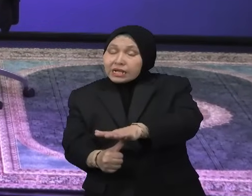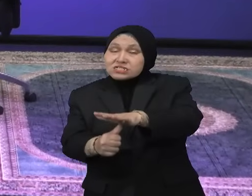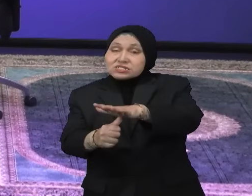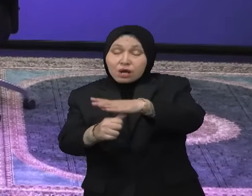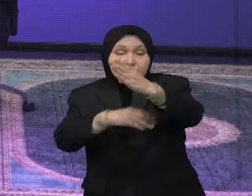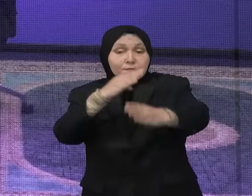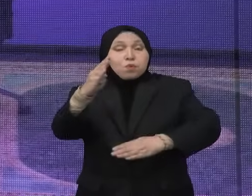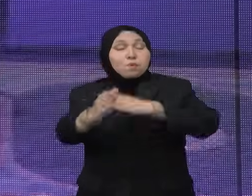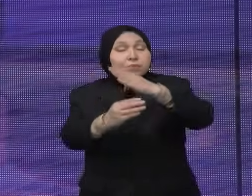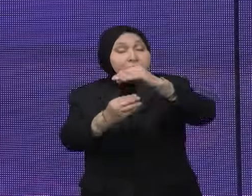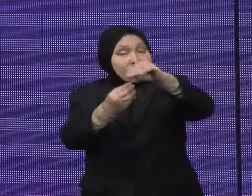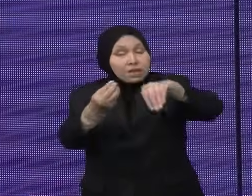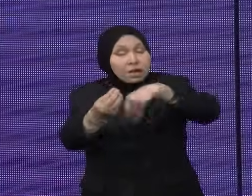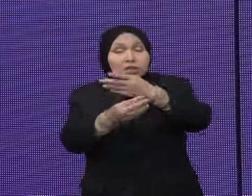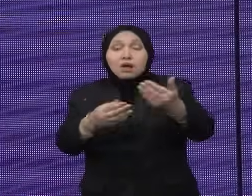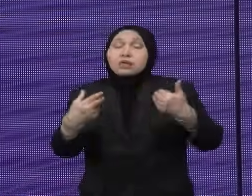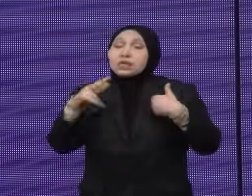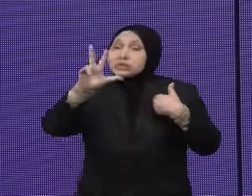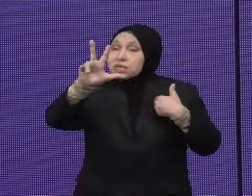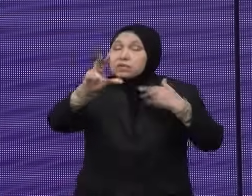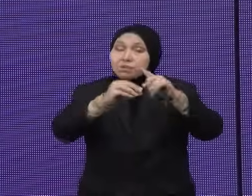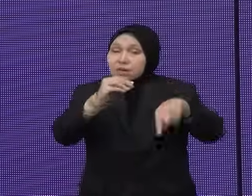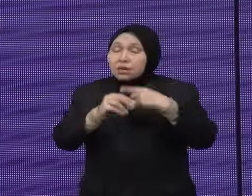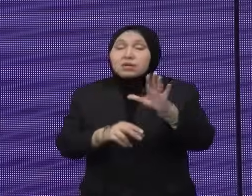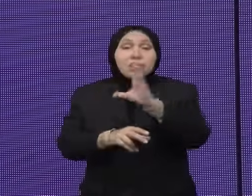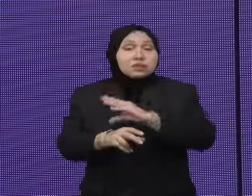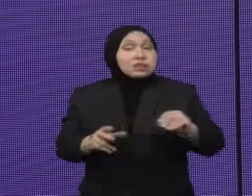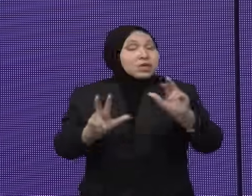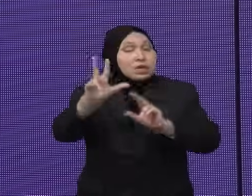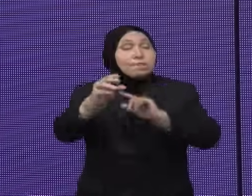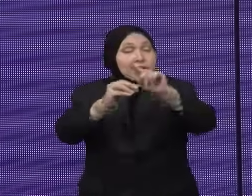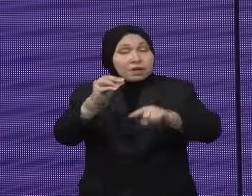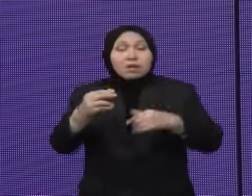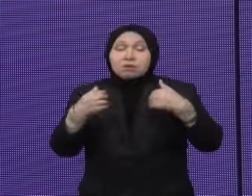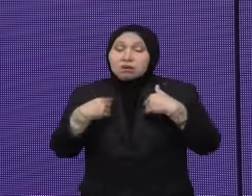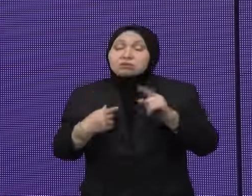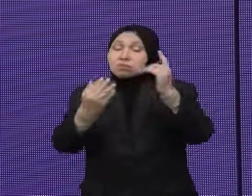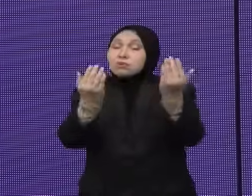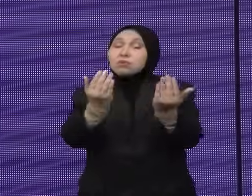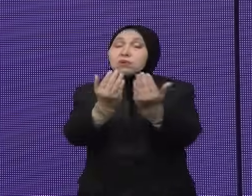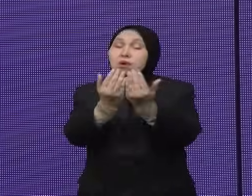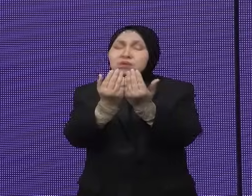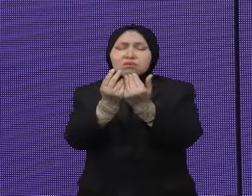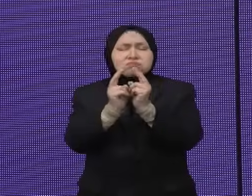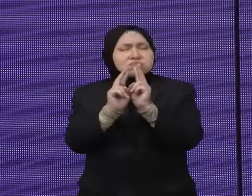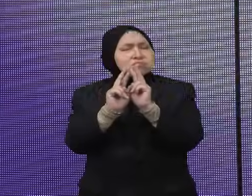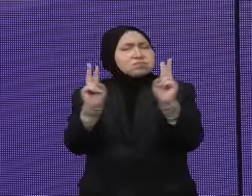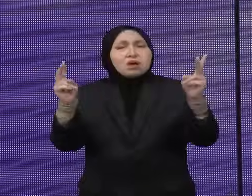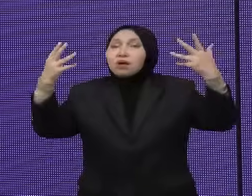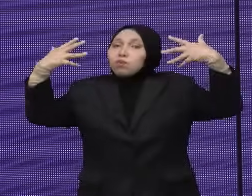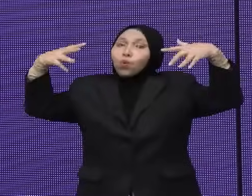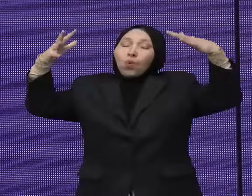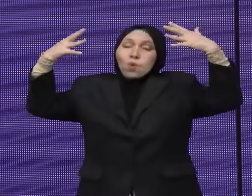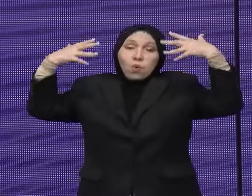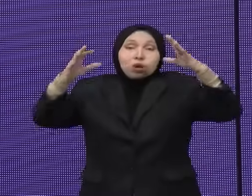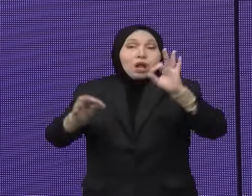Mekah, ya. Doa yang mengandungi tiga perkara, dan tiga perkara ini adalah satu doa yang amat hebat, Ustaz, ya.